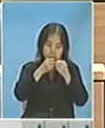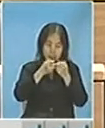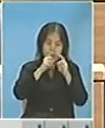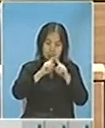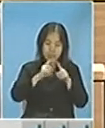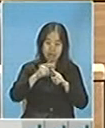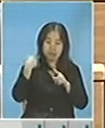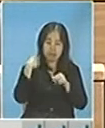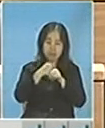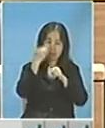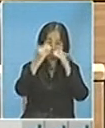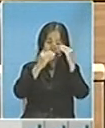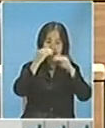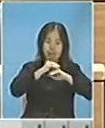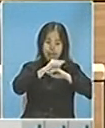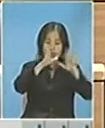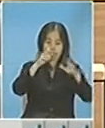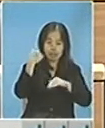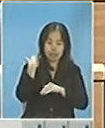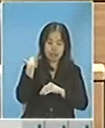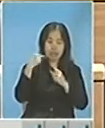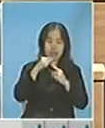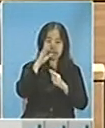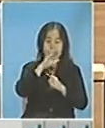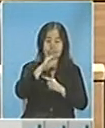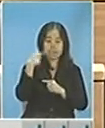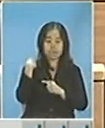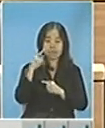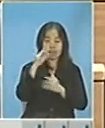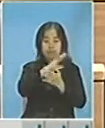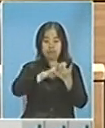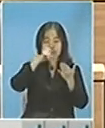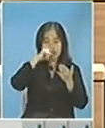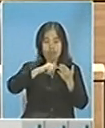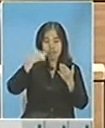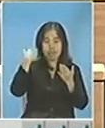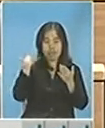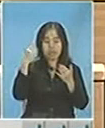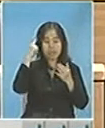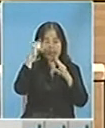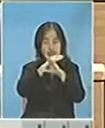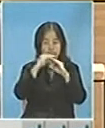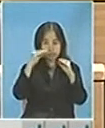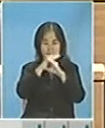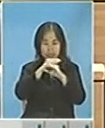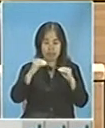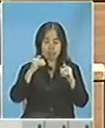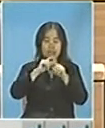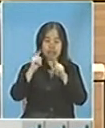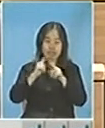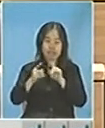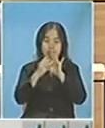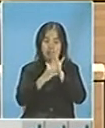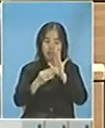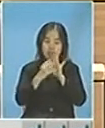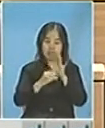งานสร้างสรรค์ออกเผยแพร่ให้เป็นคุณประโยชน์ต่อประเทศชาติและประชาชนมีการติดต่อแลกเปลี่ยนความรู้ประสานงานทางวิชาการกับองค์กรปราชญ์และสถ